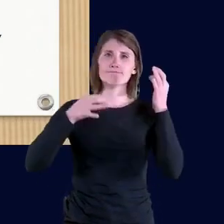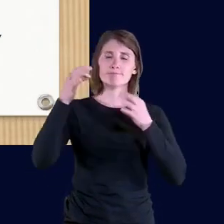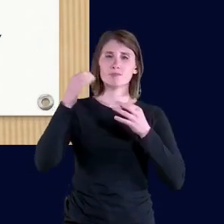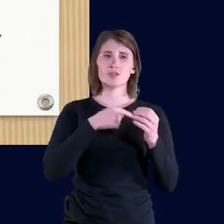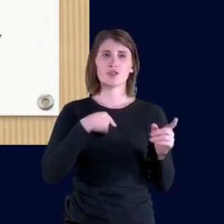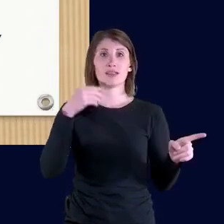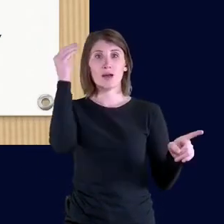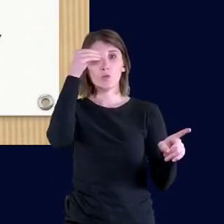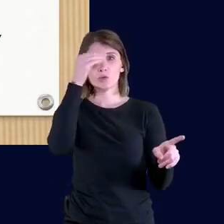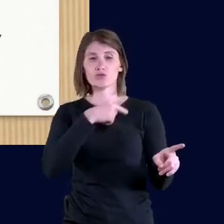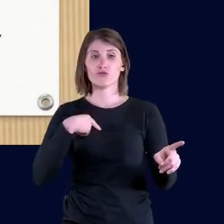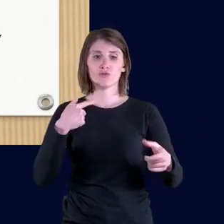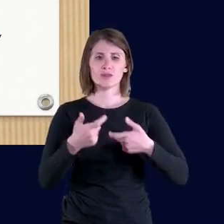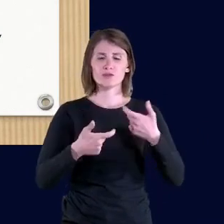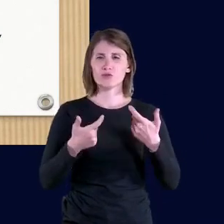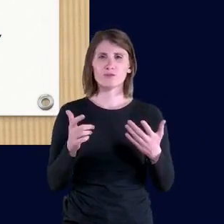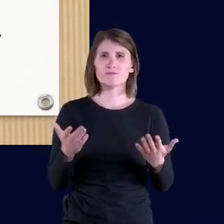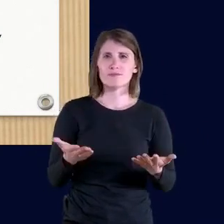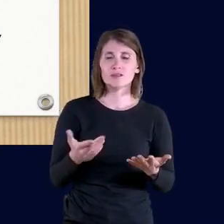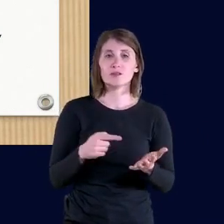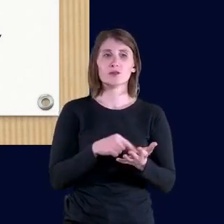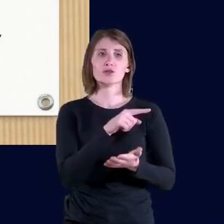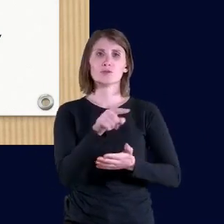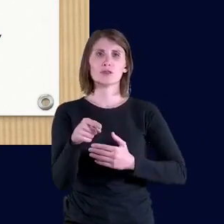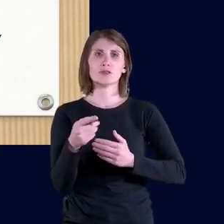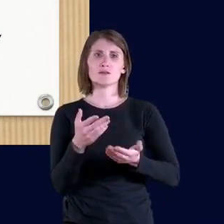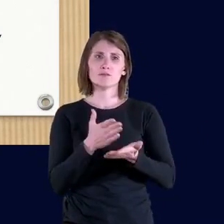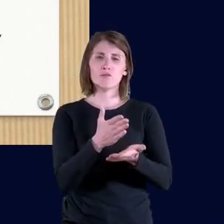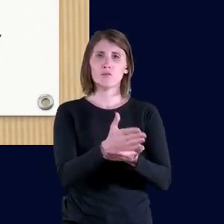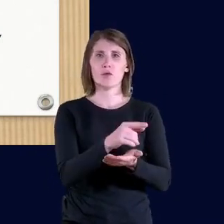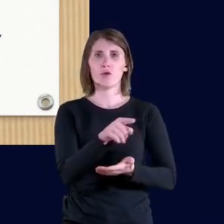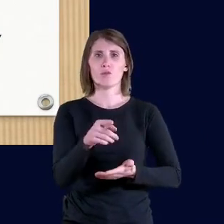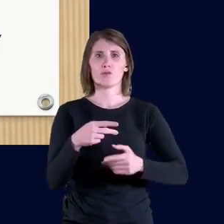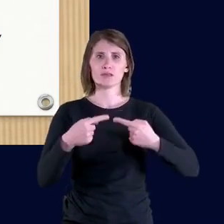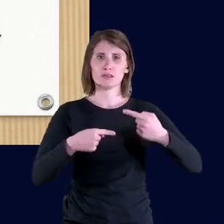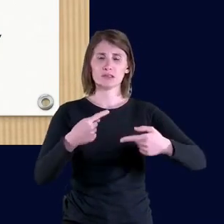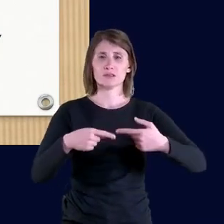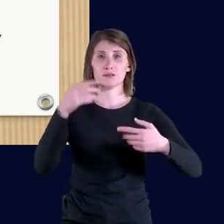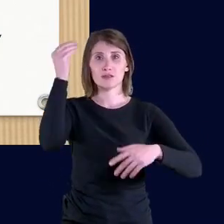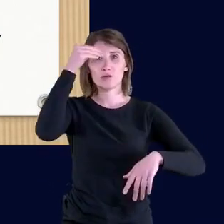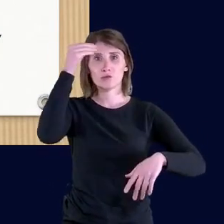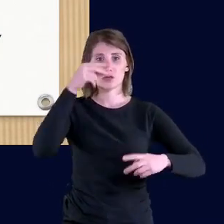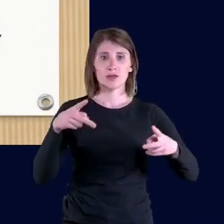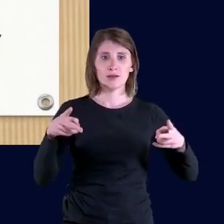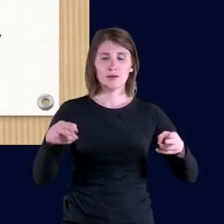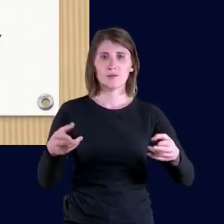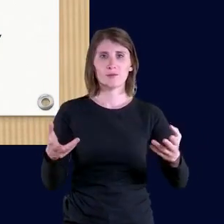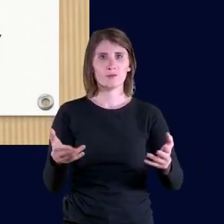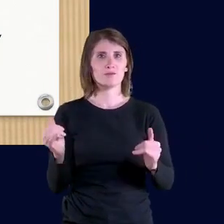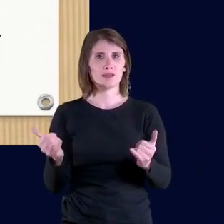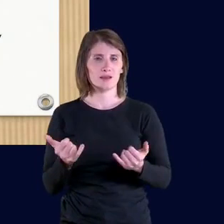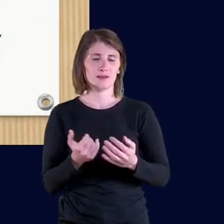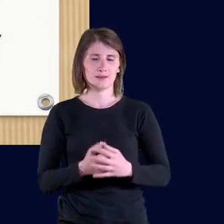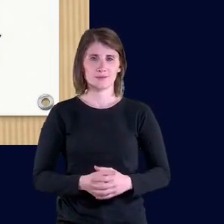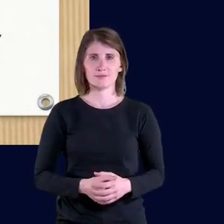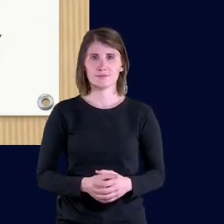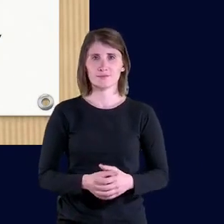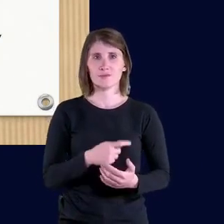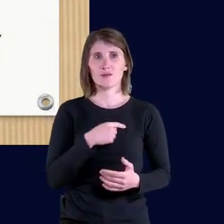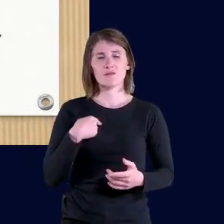dla uczniów żeby wspomóc ich ten proces nauczania czy też zwrócić też uwagę na to